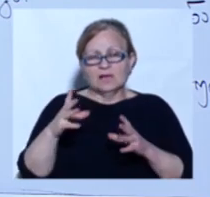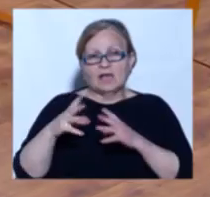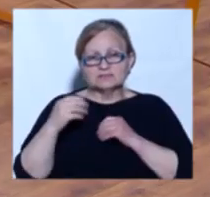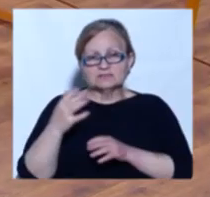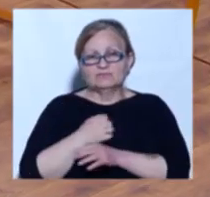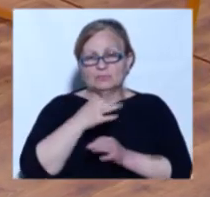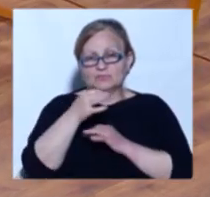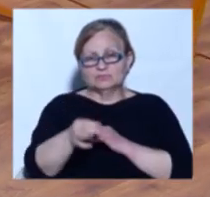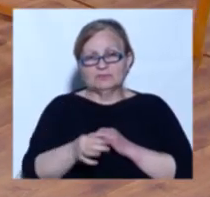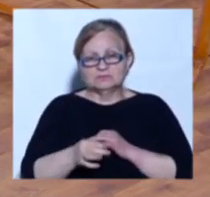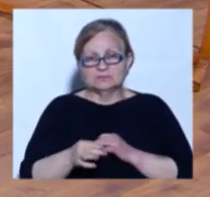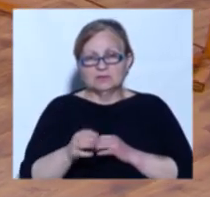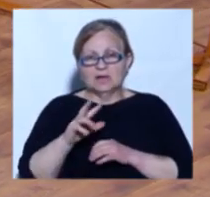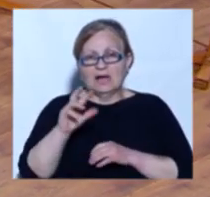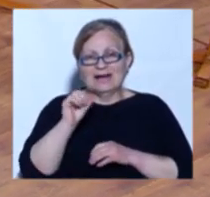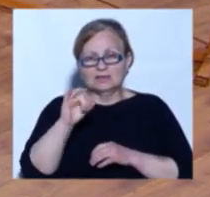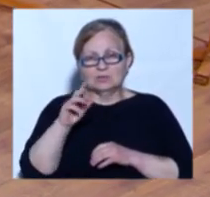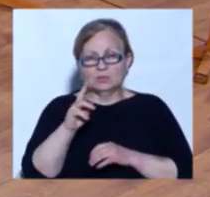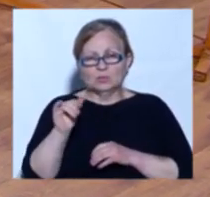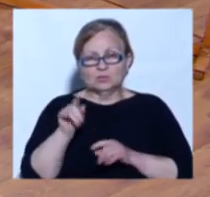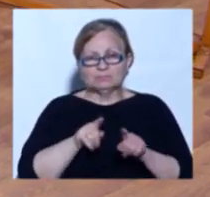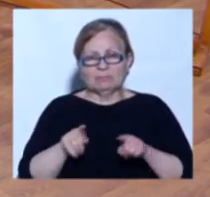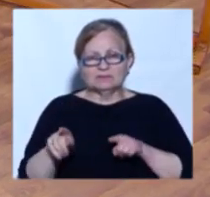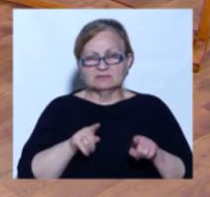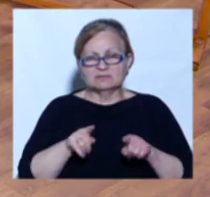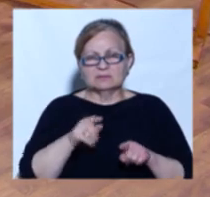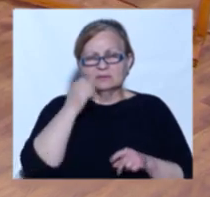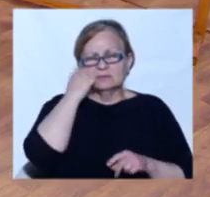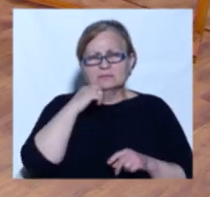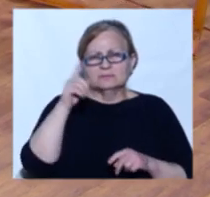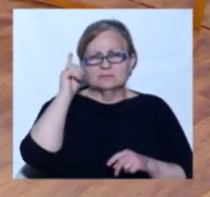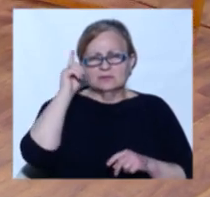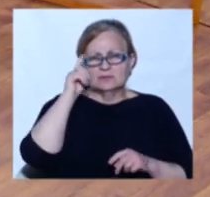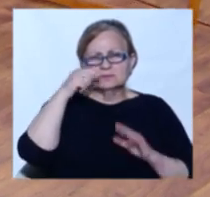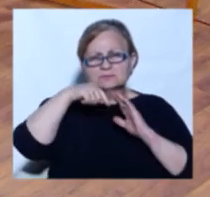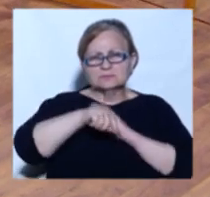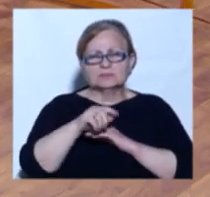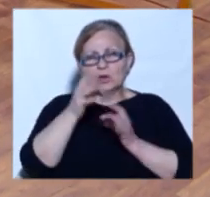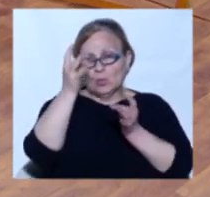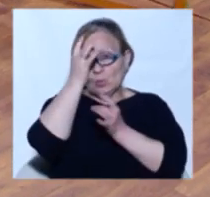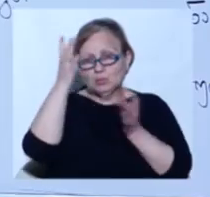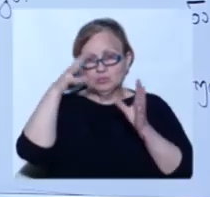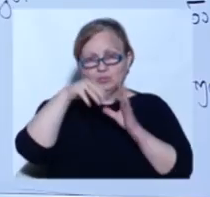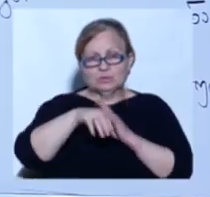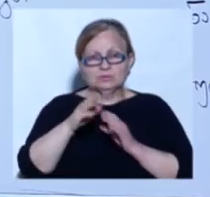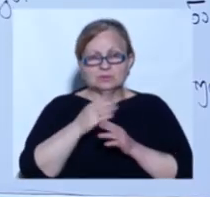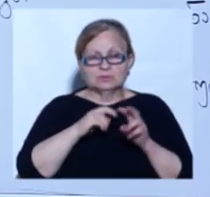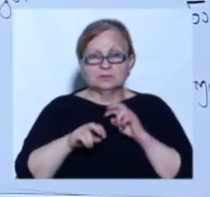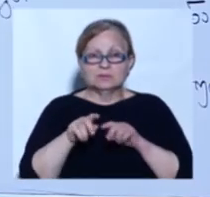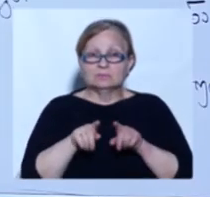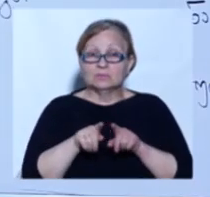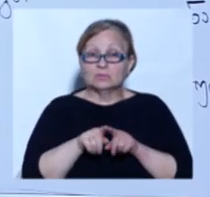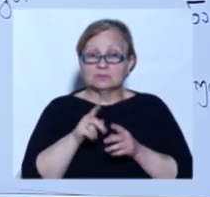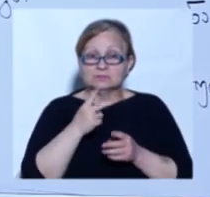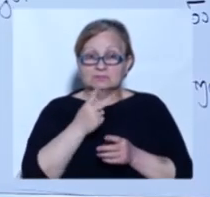პასუხი. ჰაიკუს ფესვები უძველეს იაპონურ კულტურაში არის საძიებელი, მაგრამ მიუხედავად